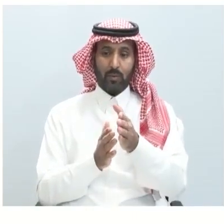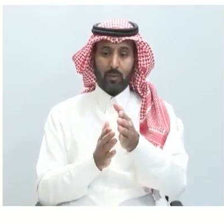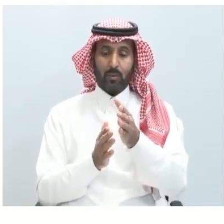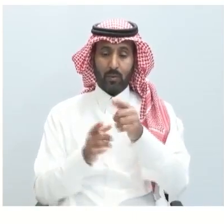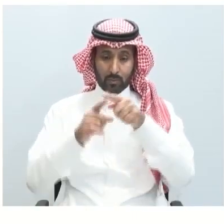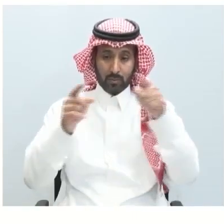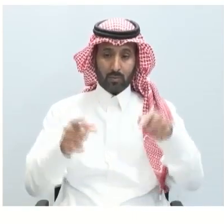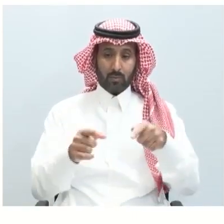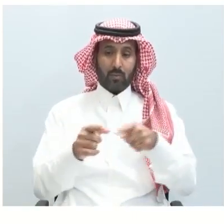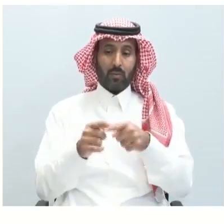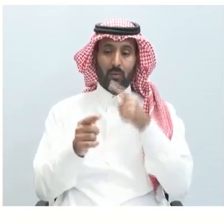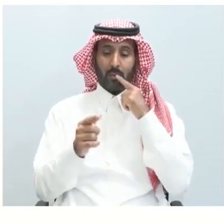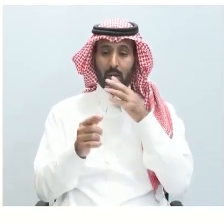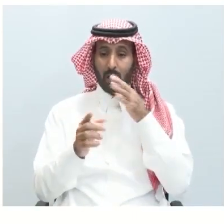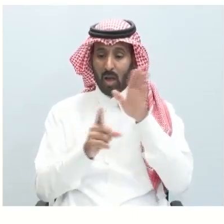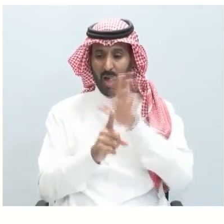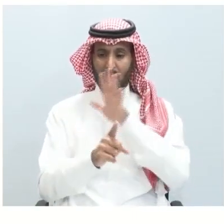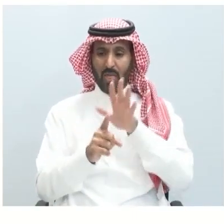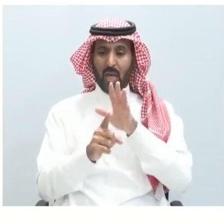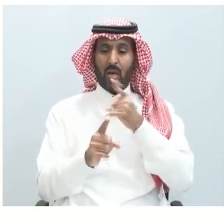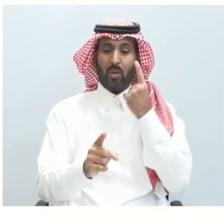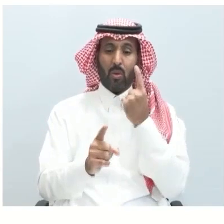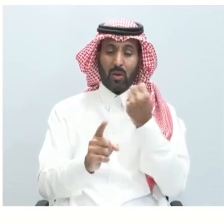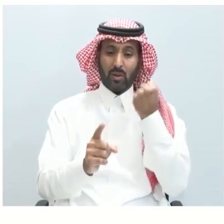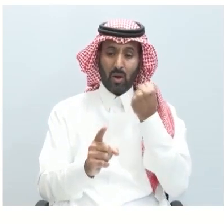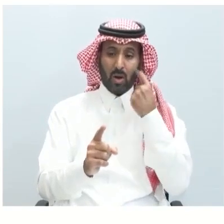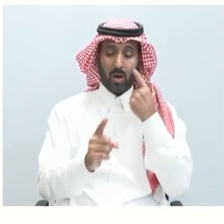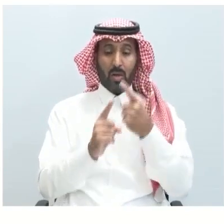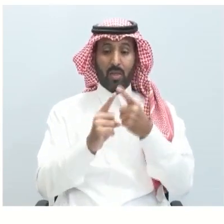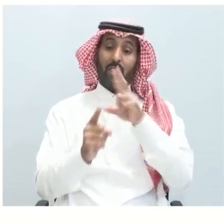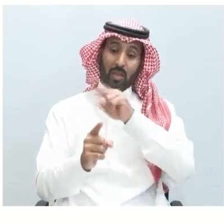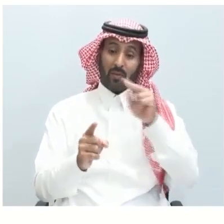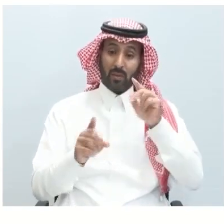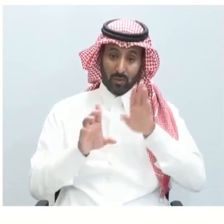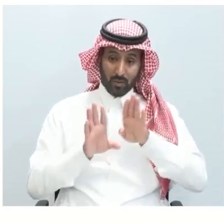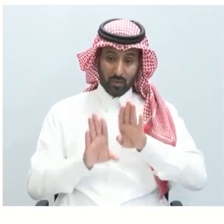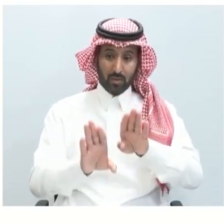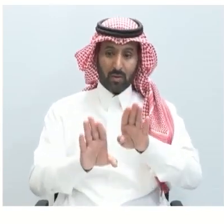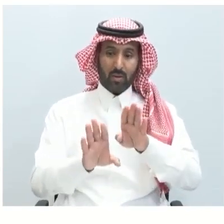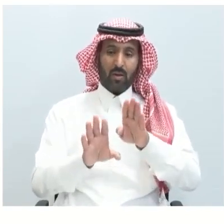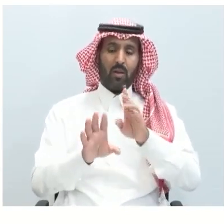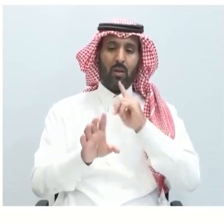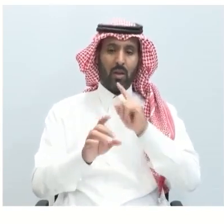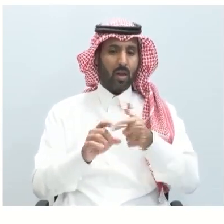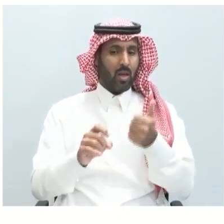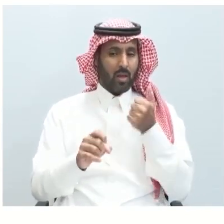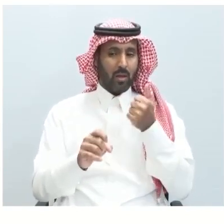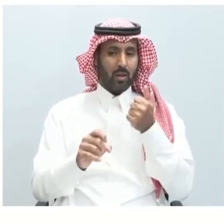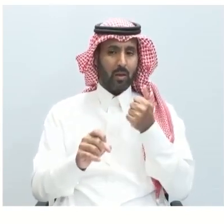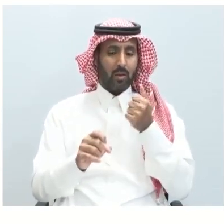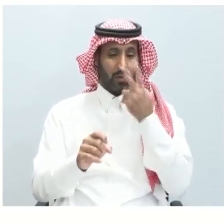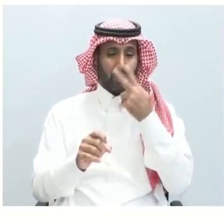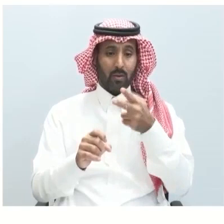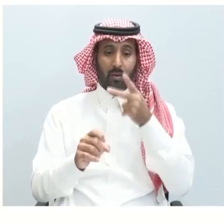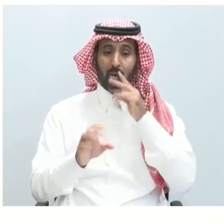جسم اذا اثرت قوتان او اكثر في نفس الاتجاه فكم ستكون المحصله